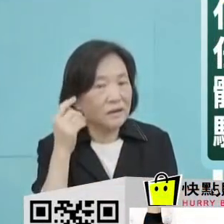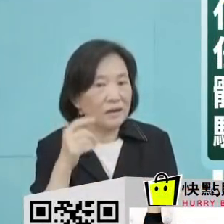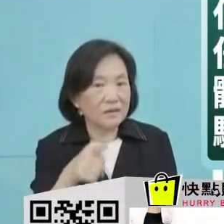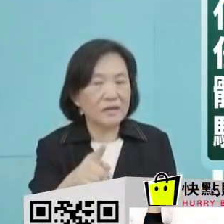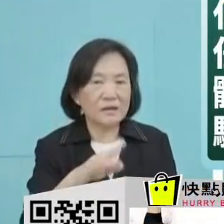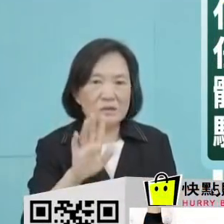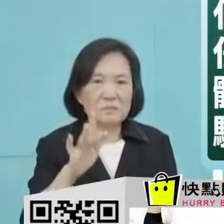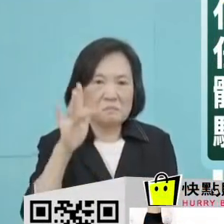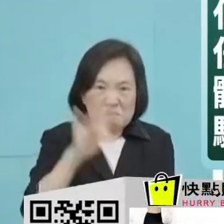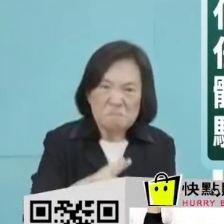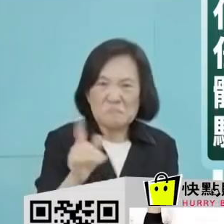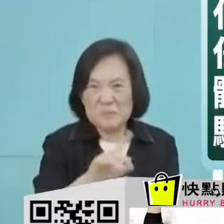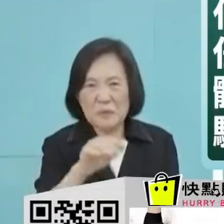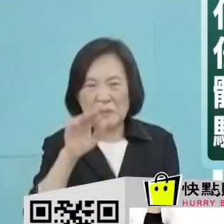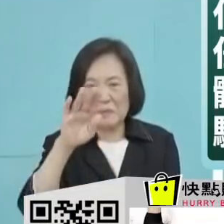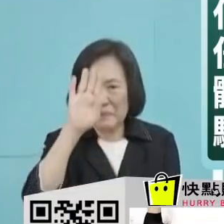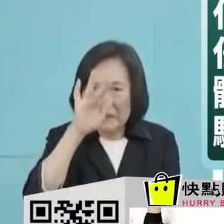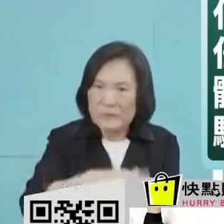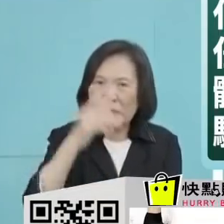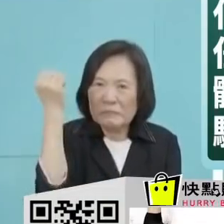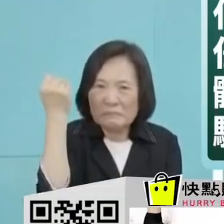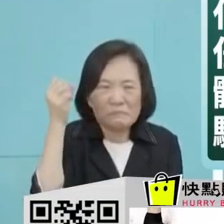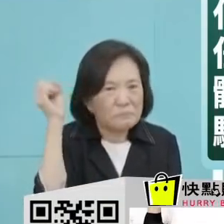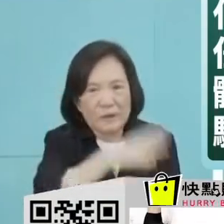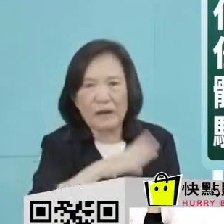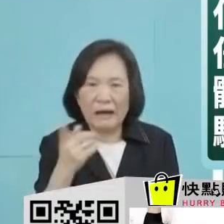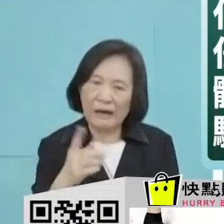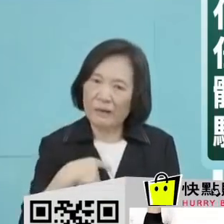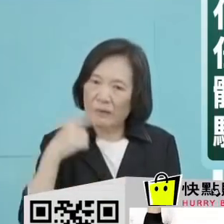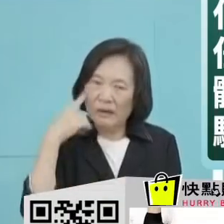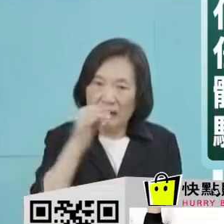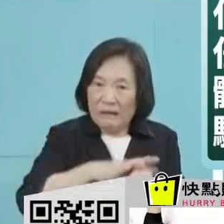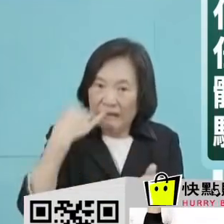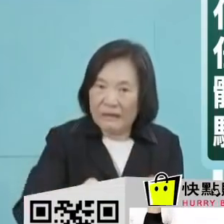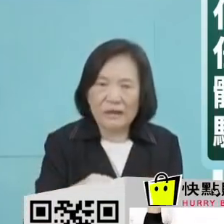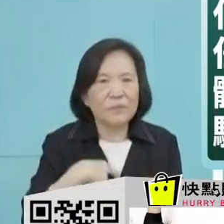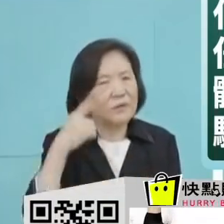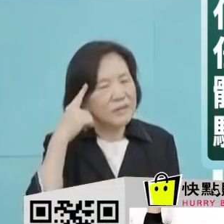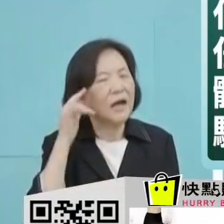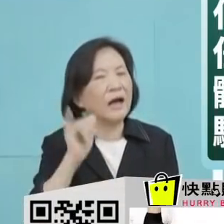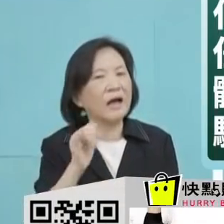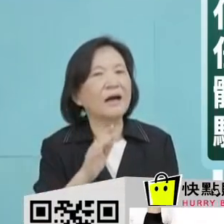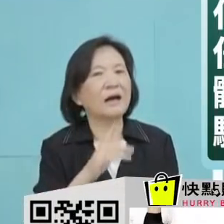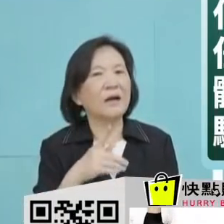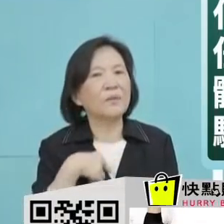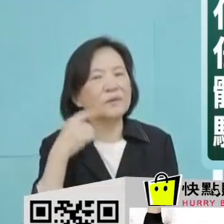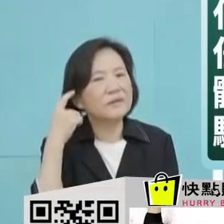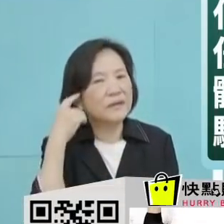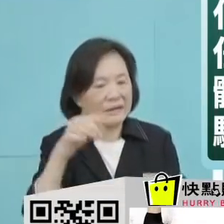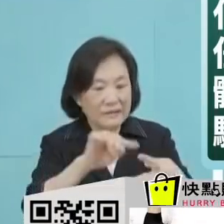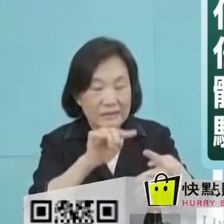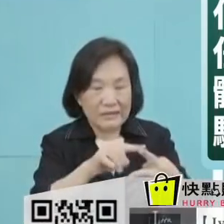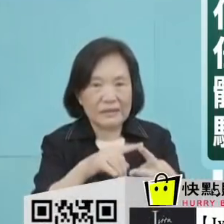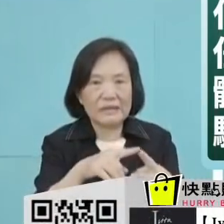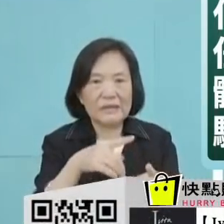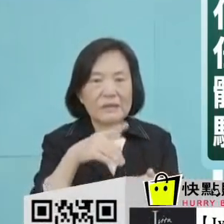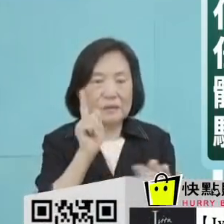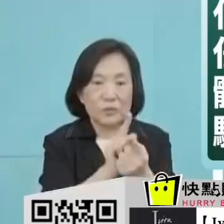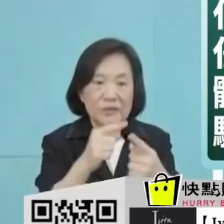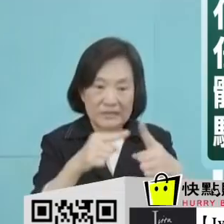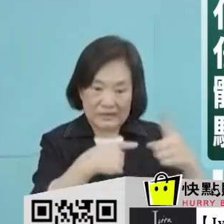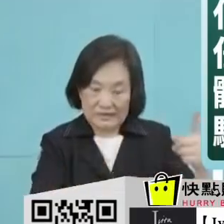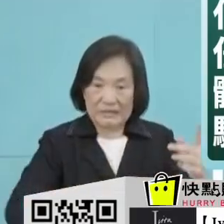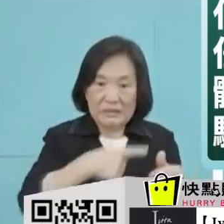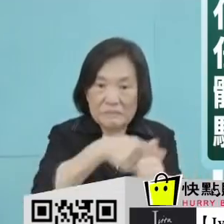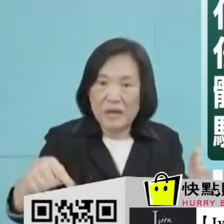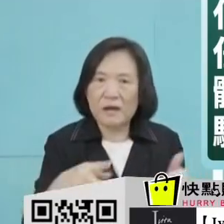毒性有多强了，因为它可以做完临床一期，大概 do no harm， 所以说不伤害这个大概没问题。至